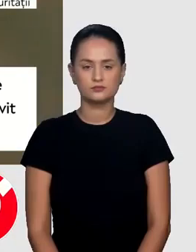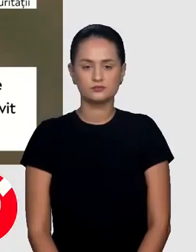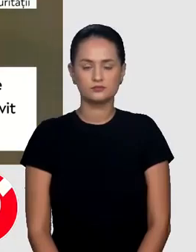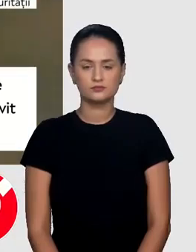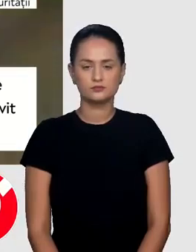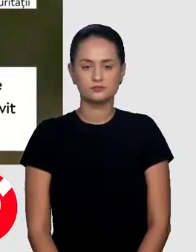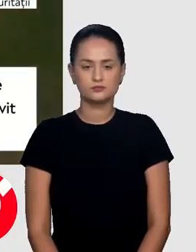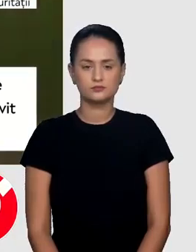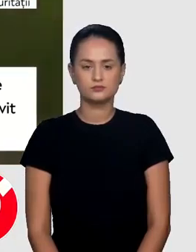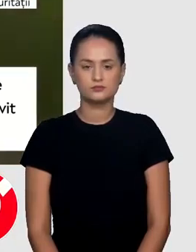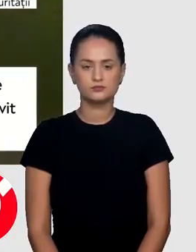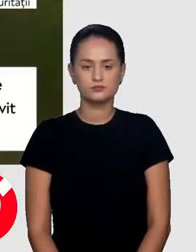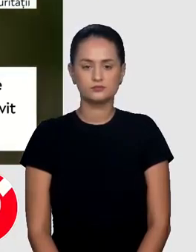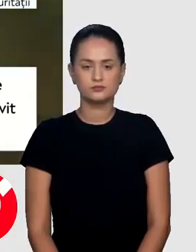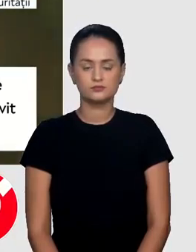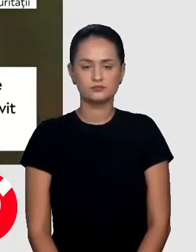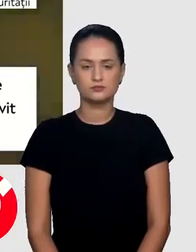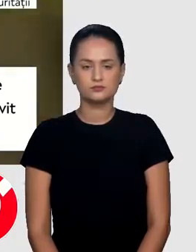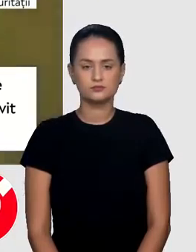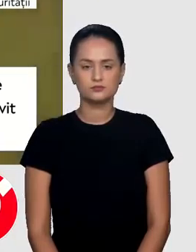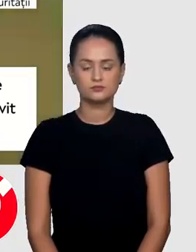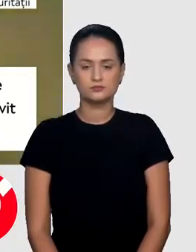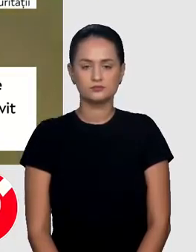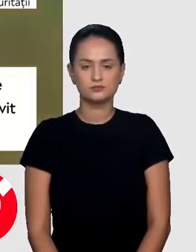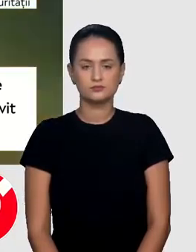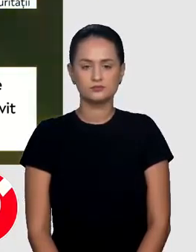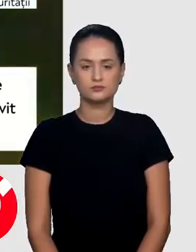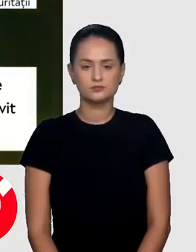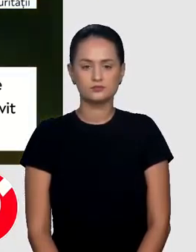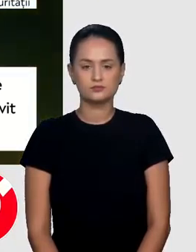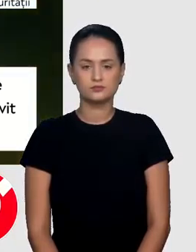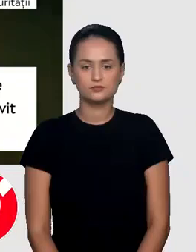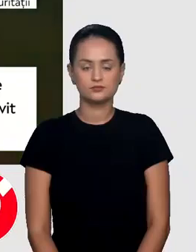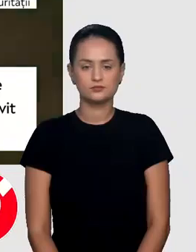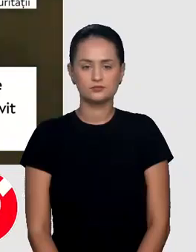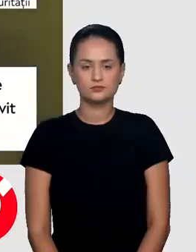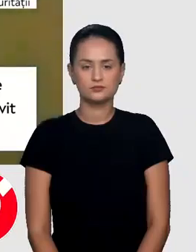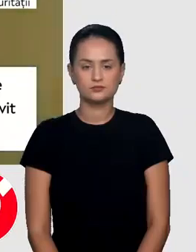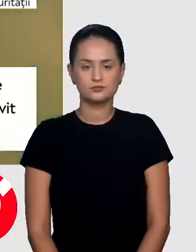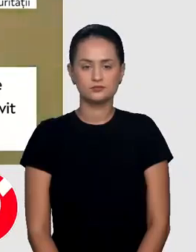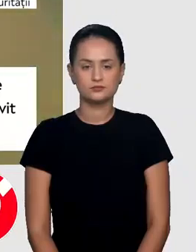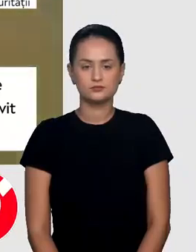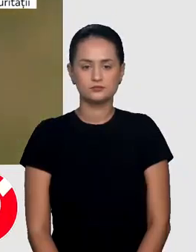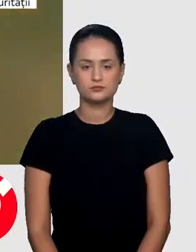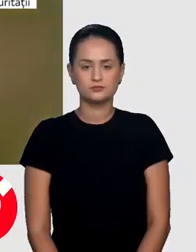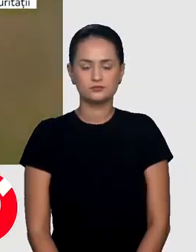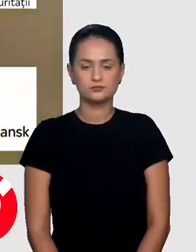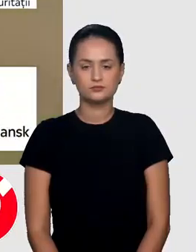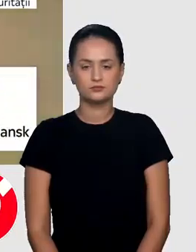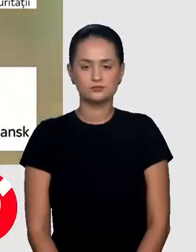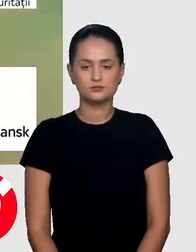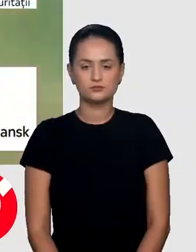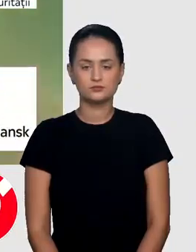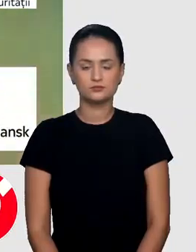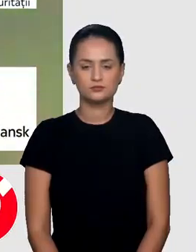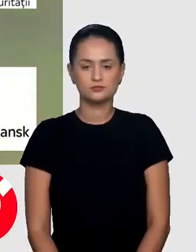însă ucrainenii și-au menținut pozițiile, provocând pierderi semnificative de partea rușilor. Cea mai activă